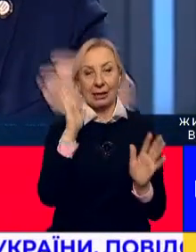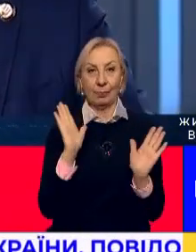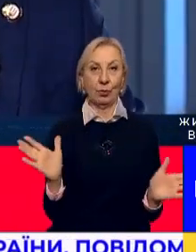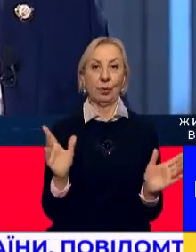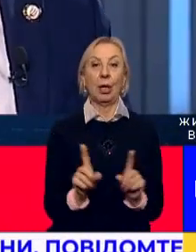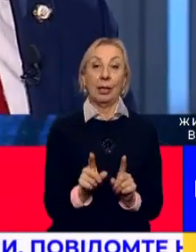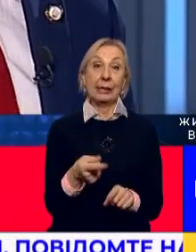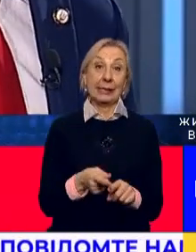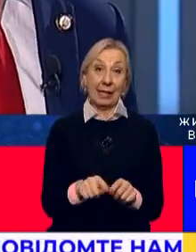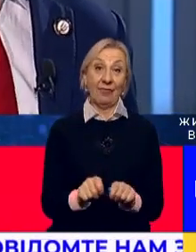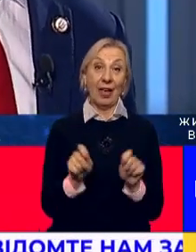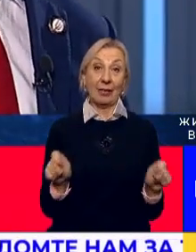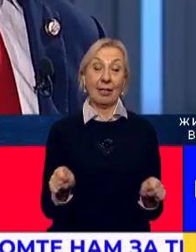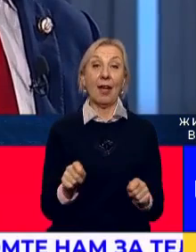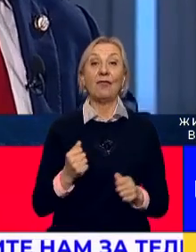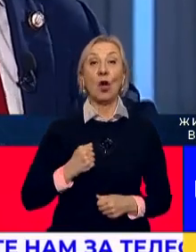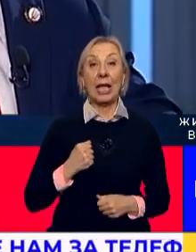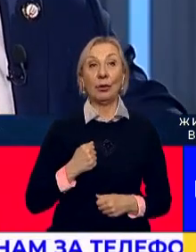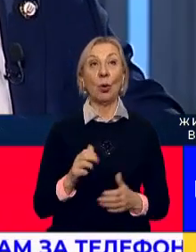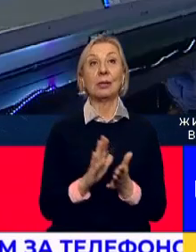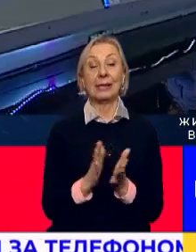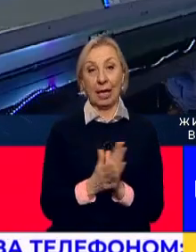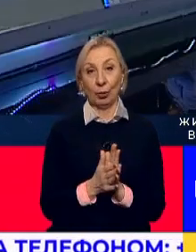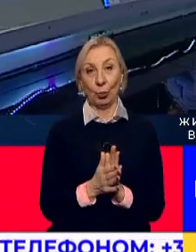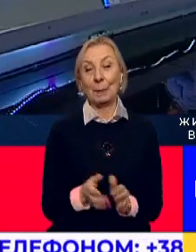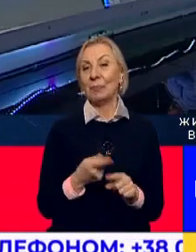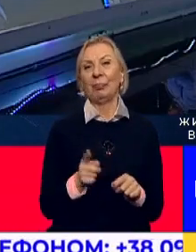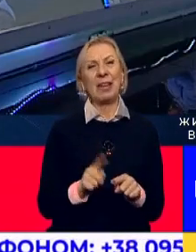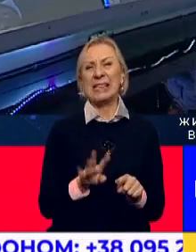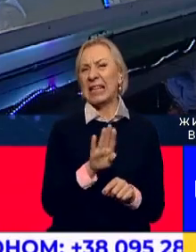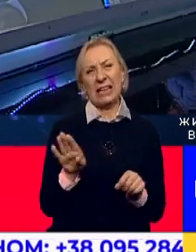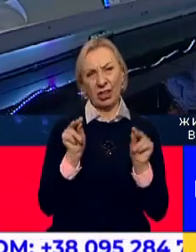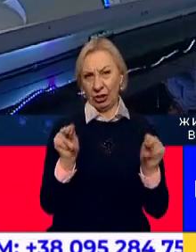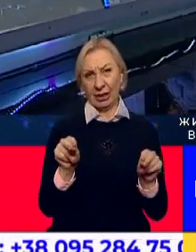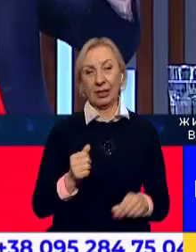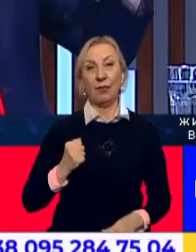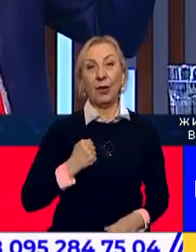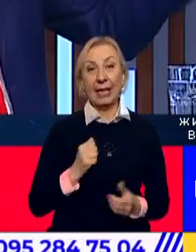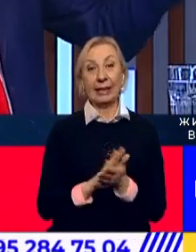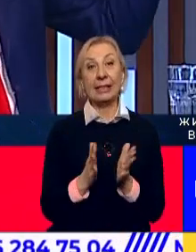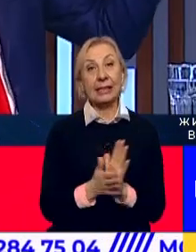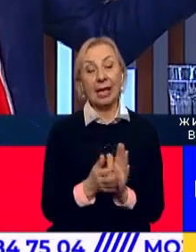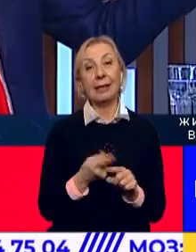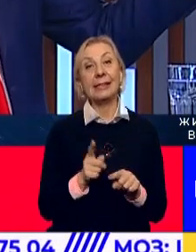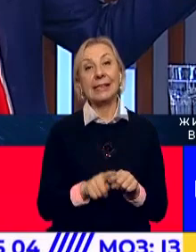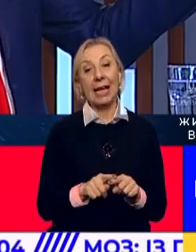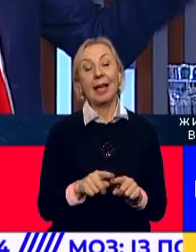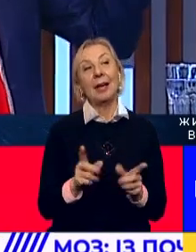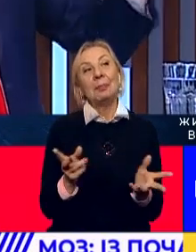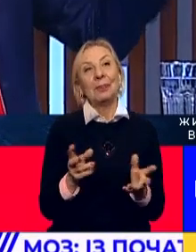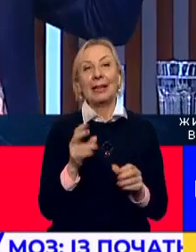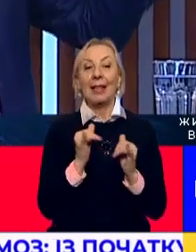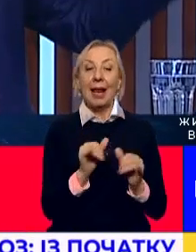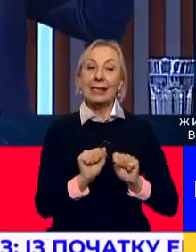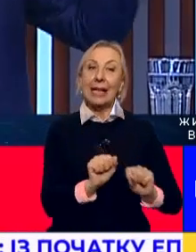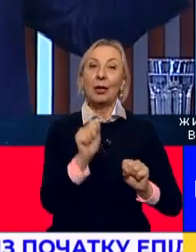це введення воєнного стану. Насправді це дуже нечесно, тому що воєнний стан – це інструмент для захисту України, а не